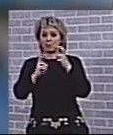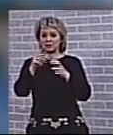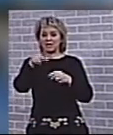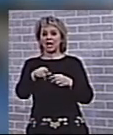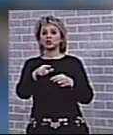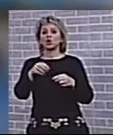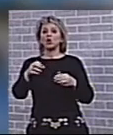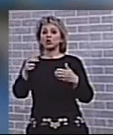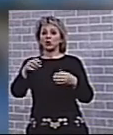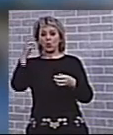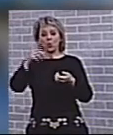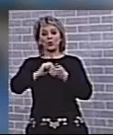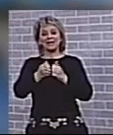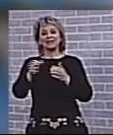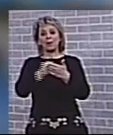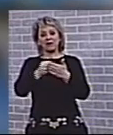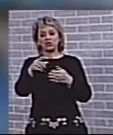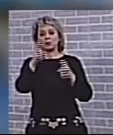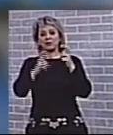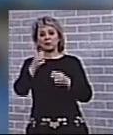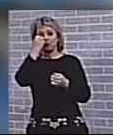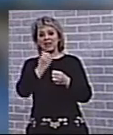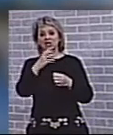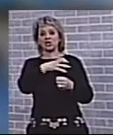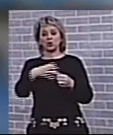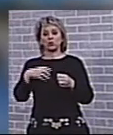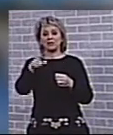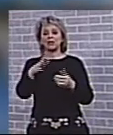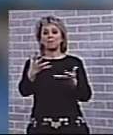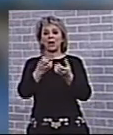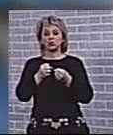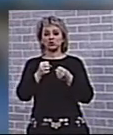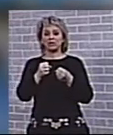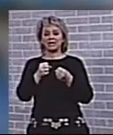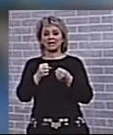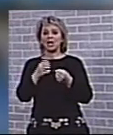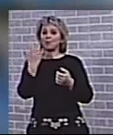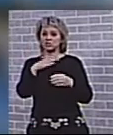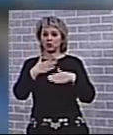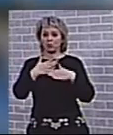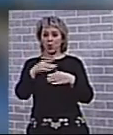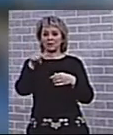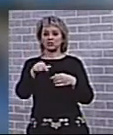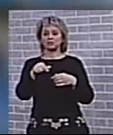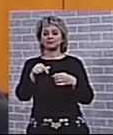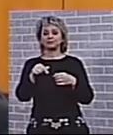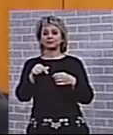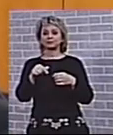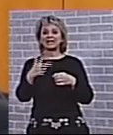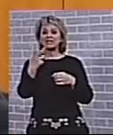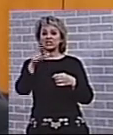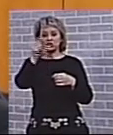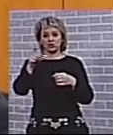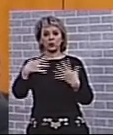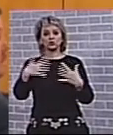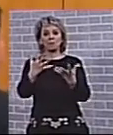и угледобывающих предприятий. Благодаря губернатору получили материальную помощь. 300